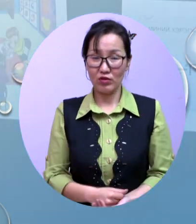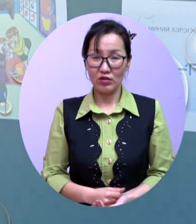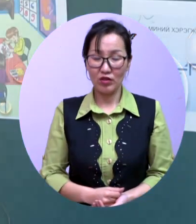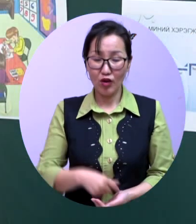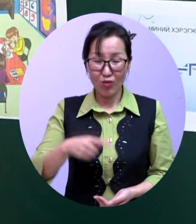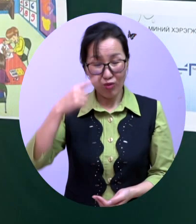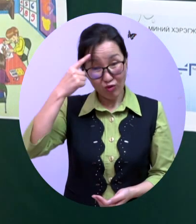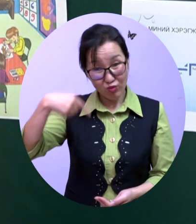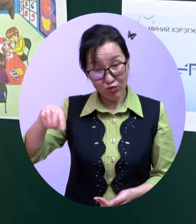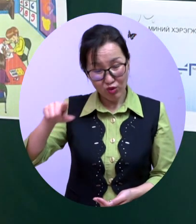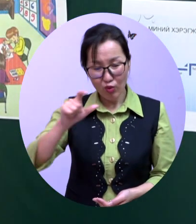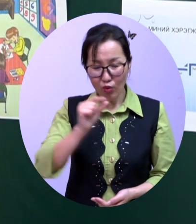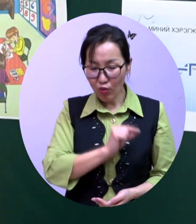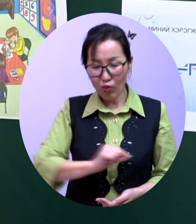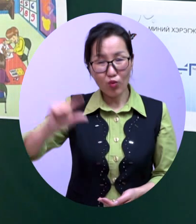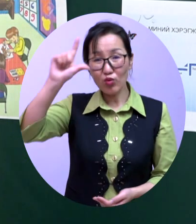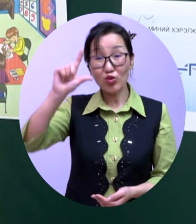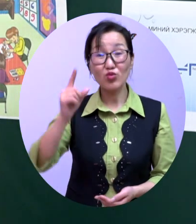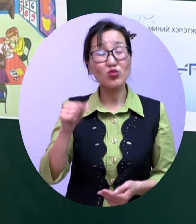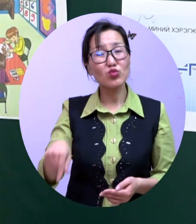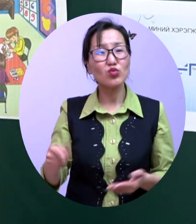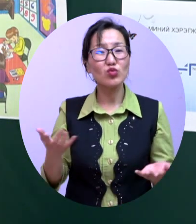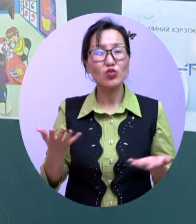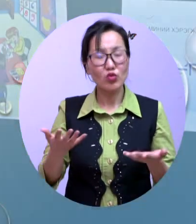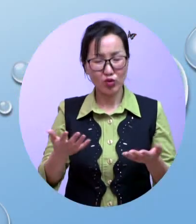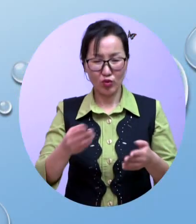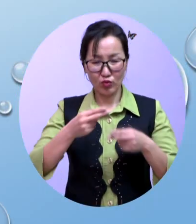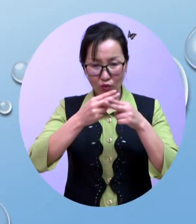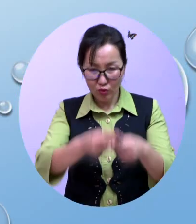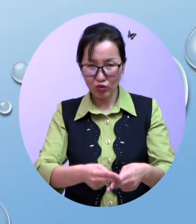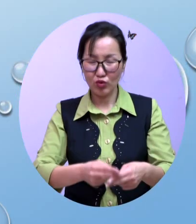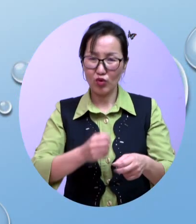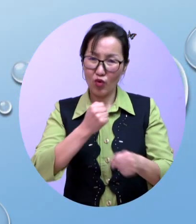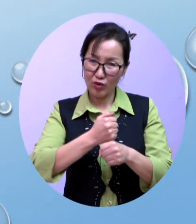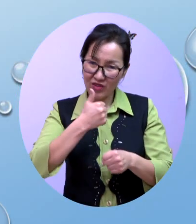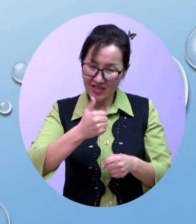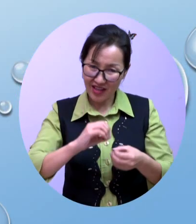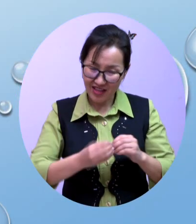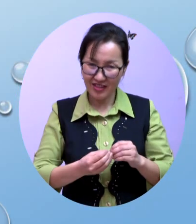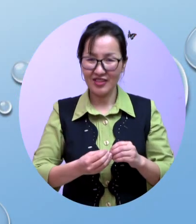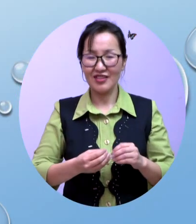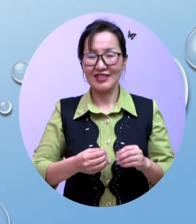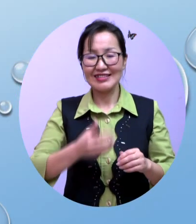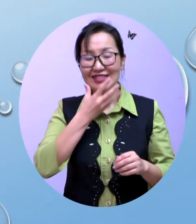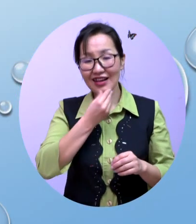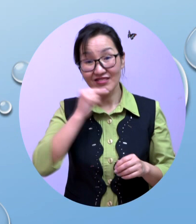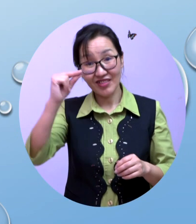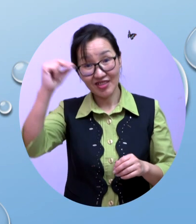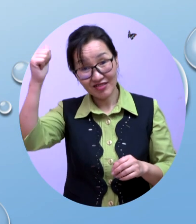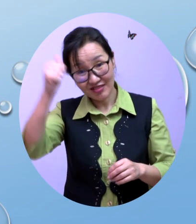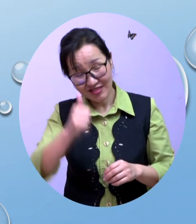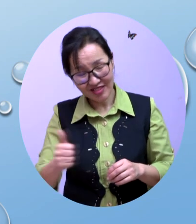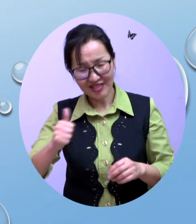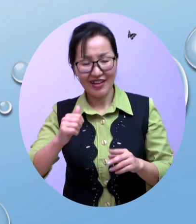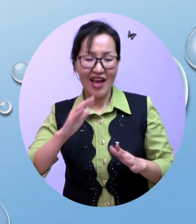За Монгол хүний үнэт зүйл болсон тусч, хүнлэг, хөдөлмөрч, сайхан чанаруудыг эзэмшээд альва